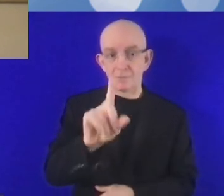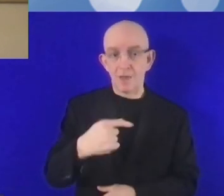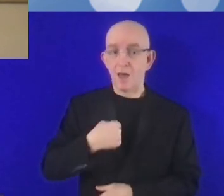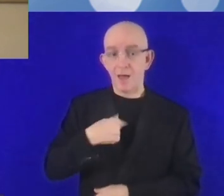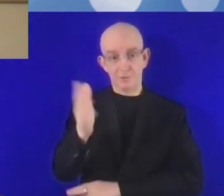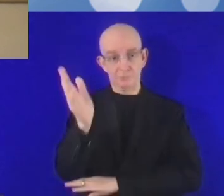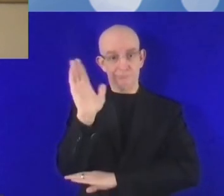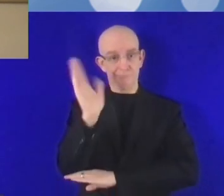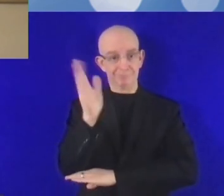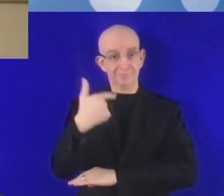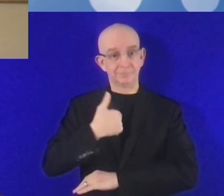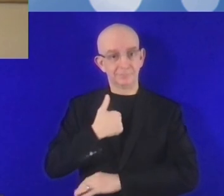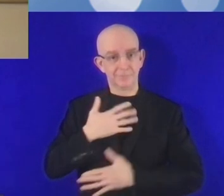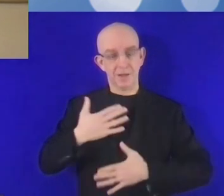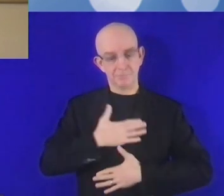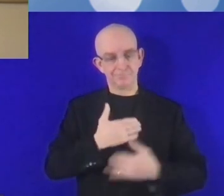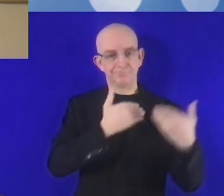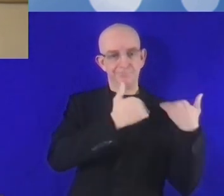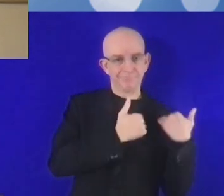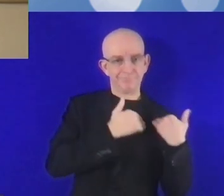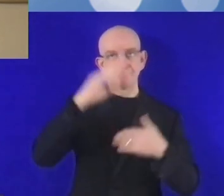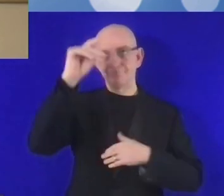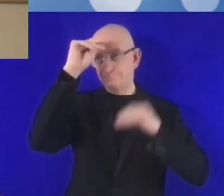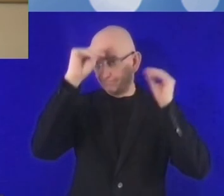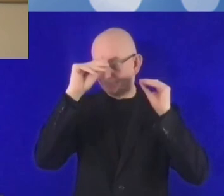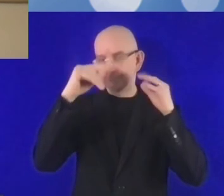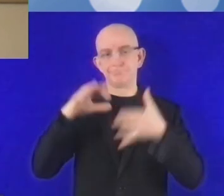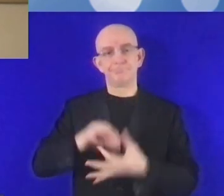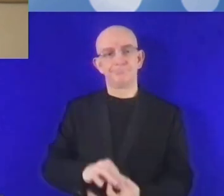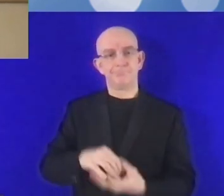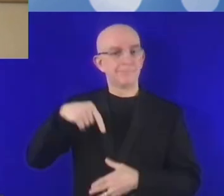中，在很大程度上他们的经济发展